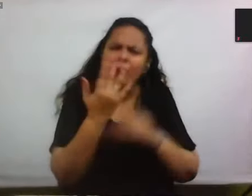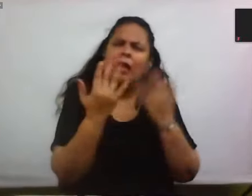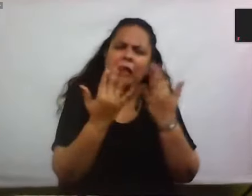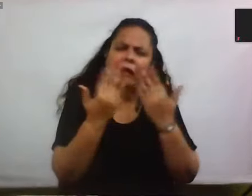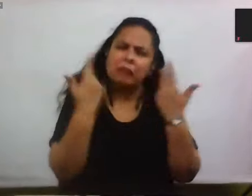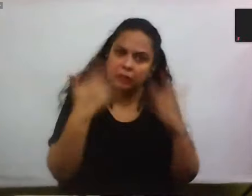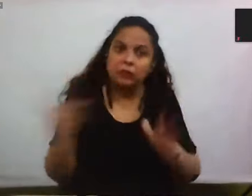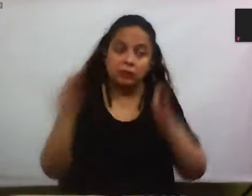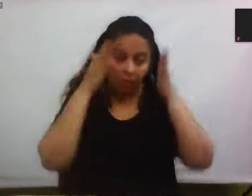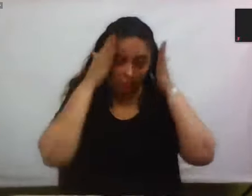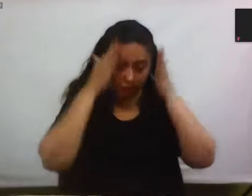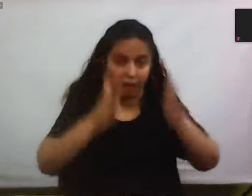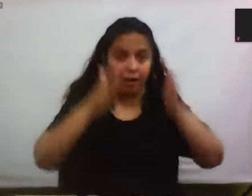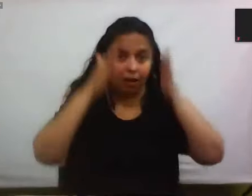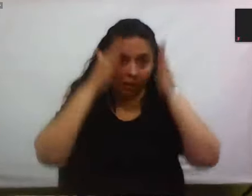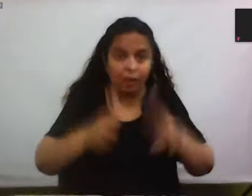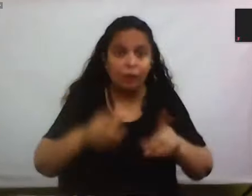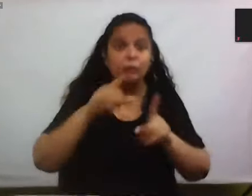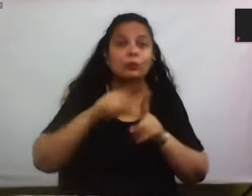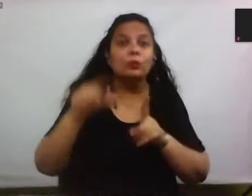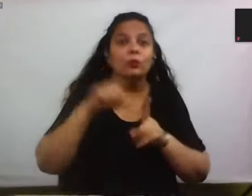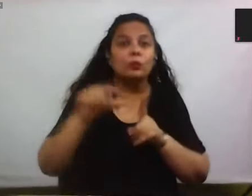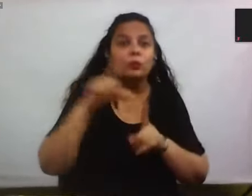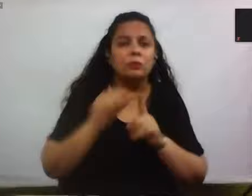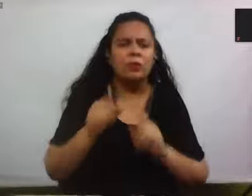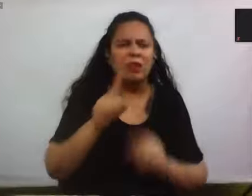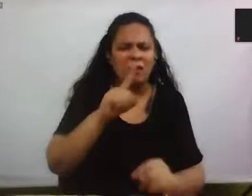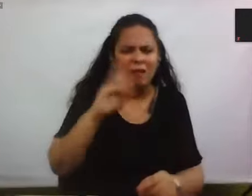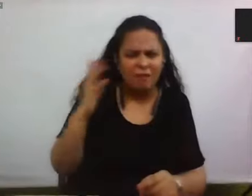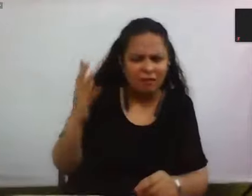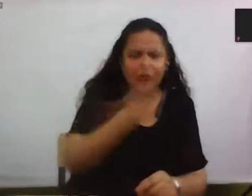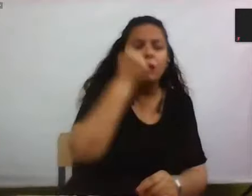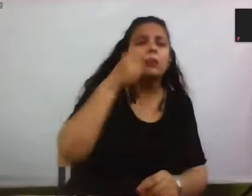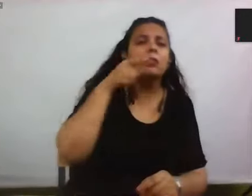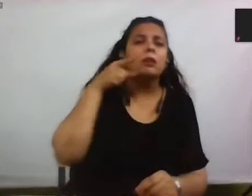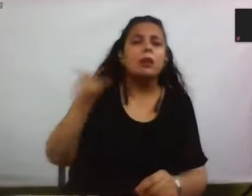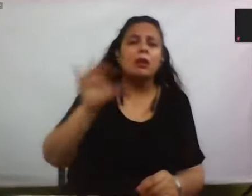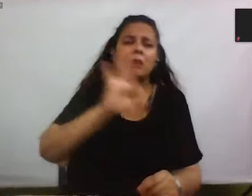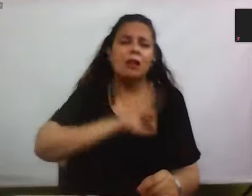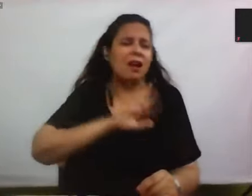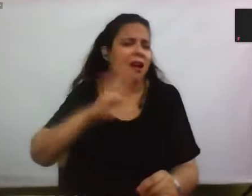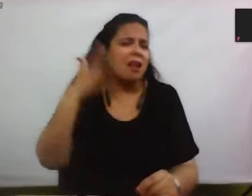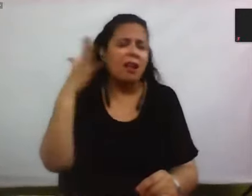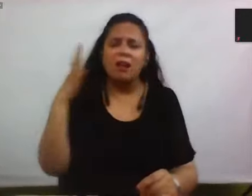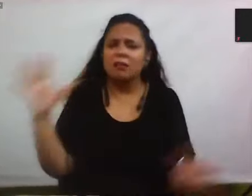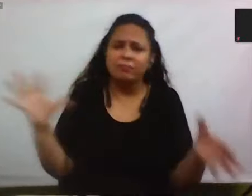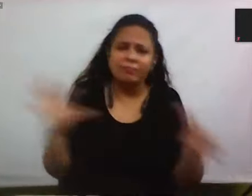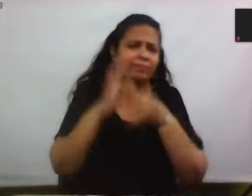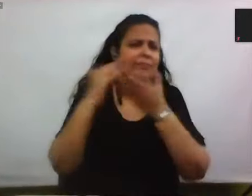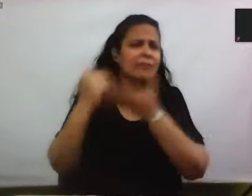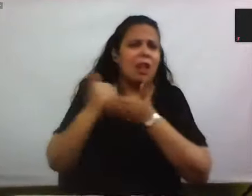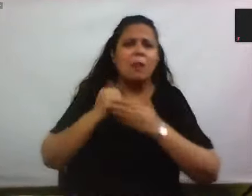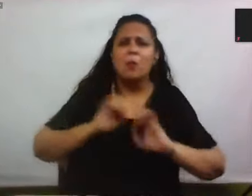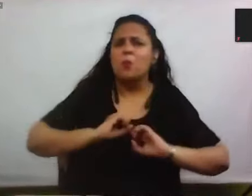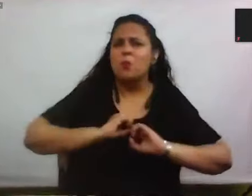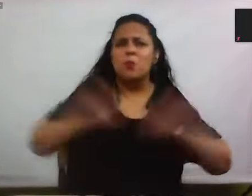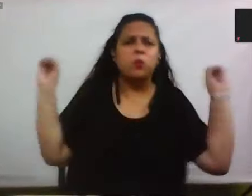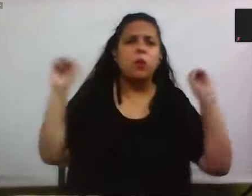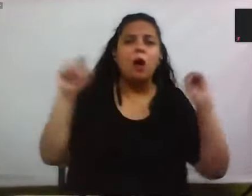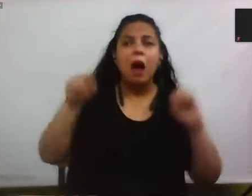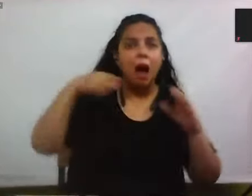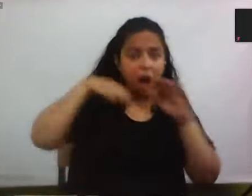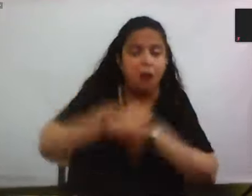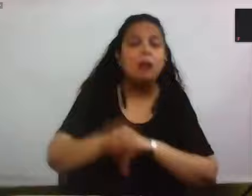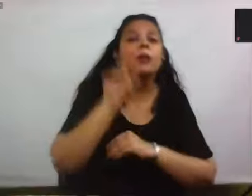वो स्पेसिफिक किस चीज में नहीं कोऑपरेट कर रहा है. जी मैम, एक और अच्छा सवाल है कि आर देयर